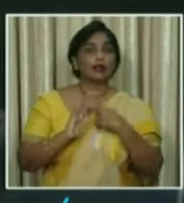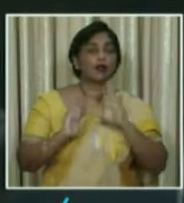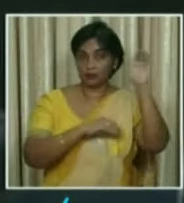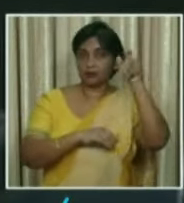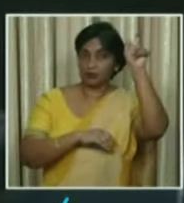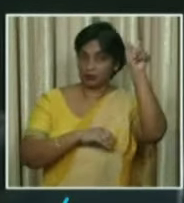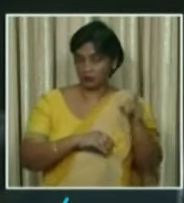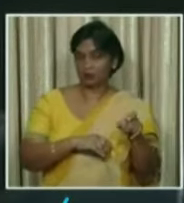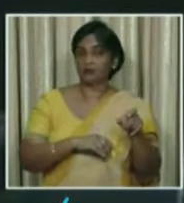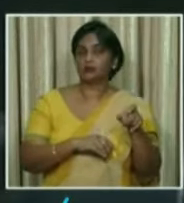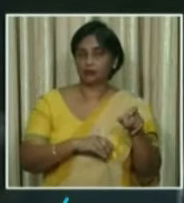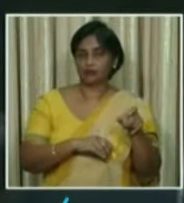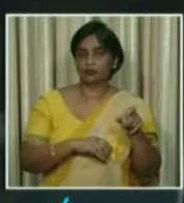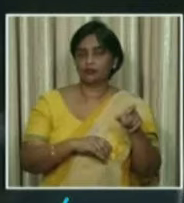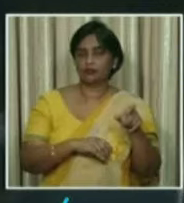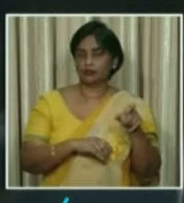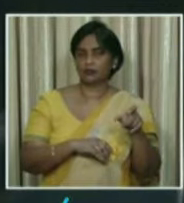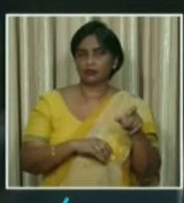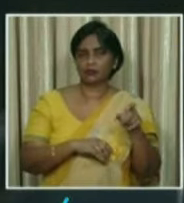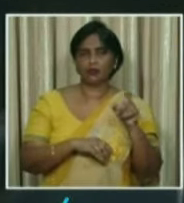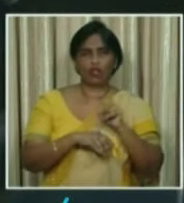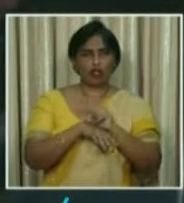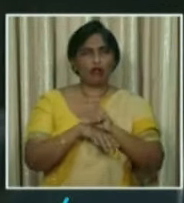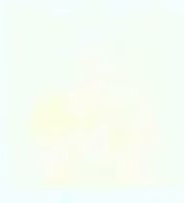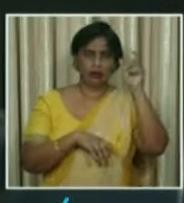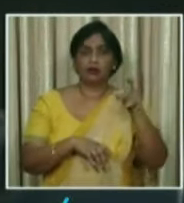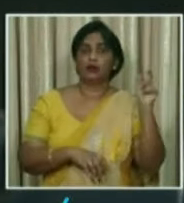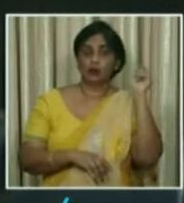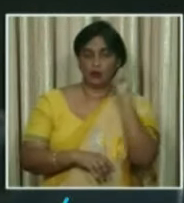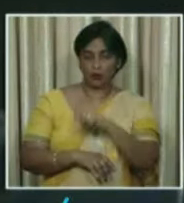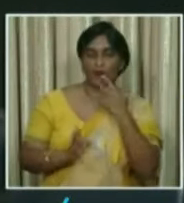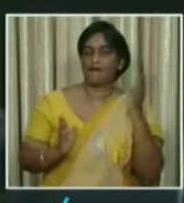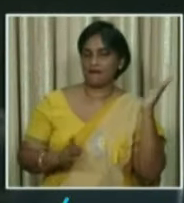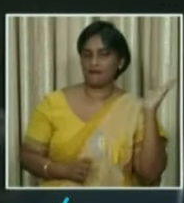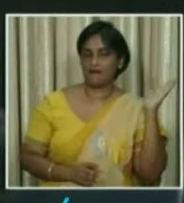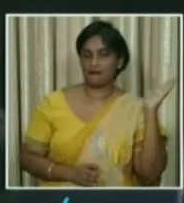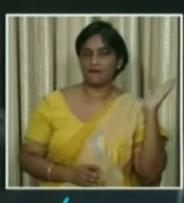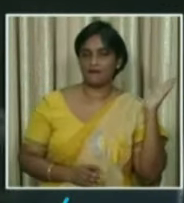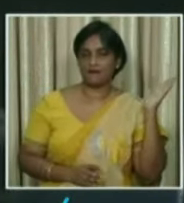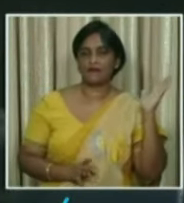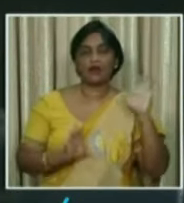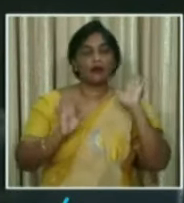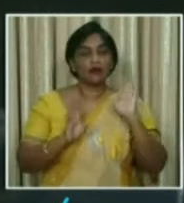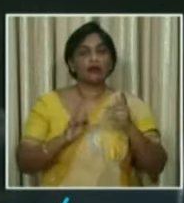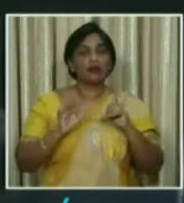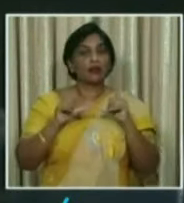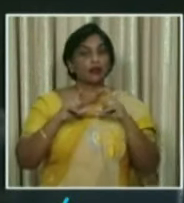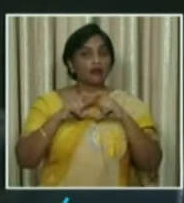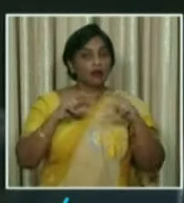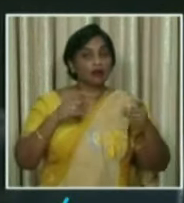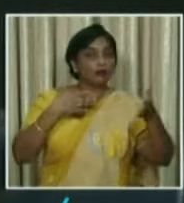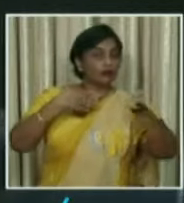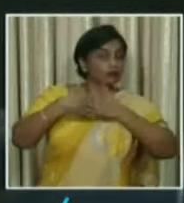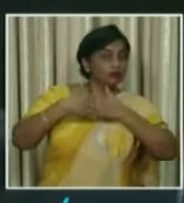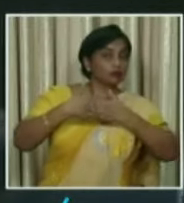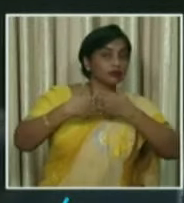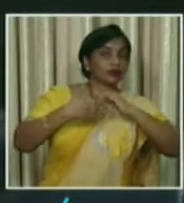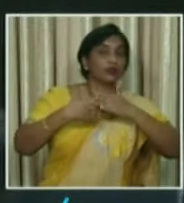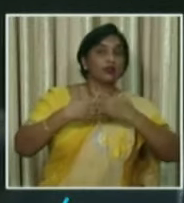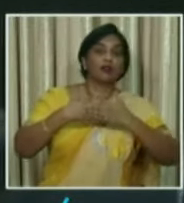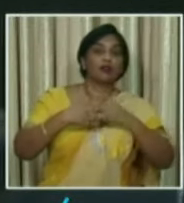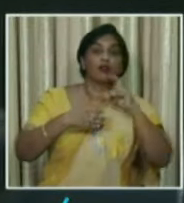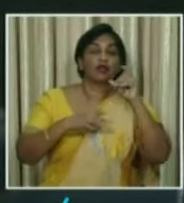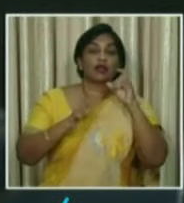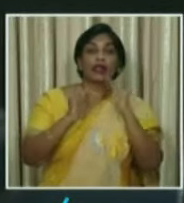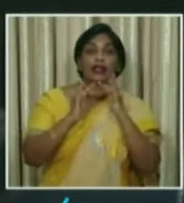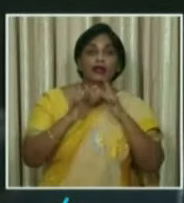වෙන්නේ කියලා. සීනියර් කමිෂනර් කියලා එතුමා කිව්වා ඔව් තියෙනවා. හැබැයි දීලා තියෙන ලයිසන් එකේ පිටිපස්සේ ගහලා තියෙන ඔන්ලයින් කැසිනෝ කරන්න